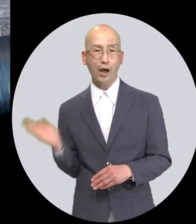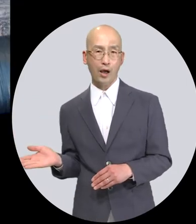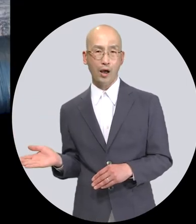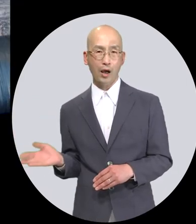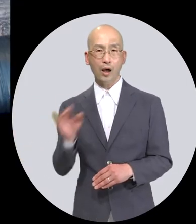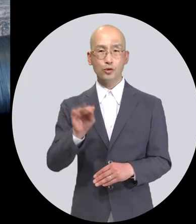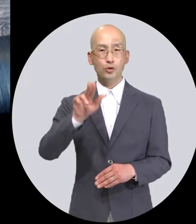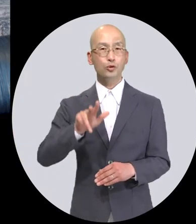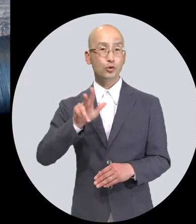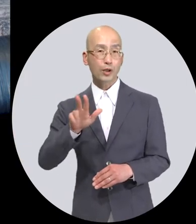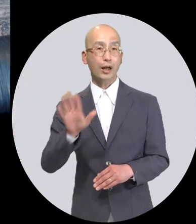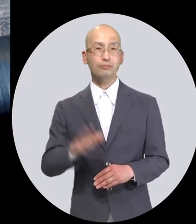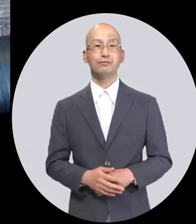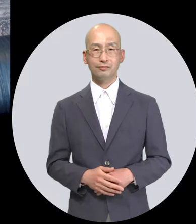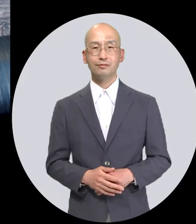れています。